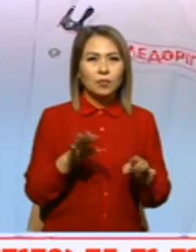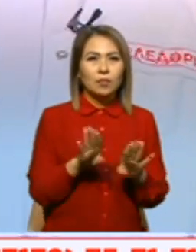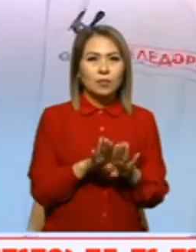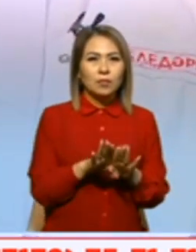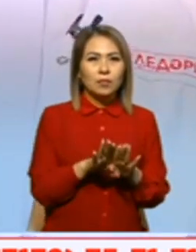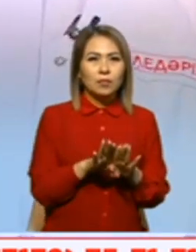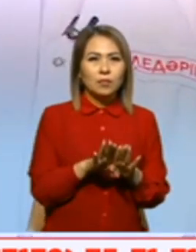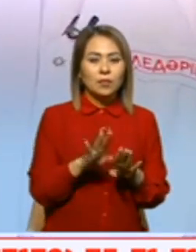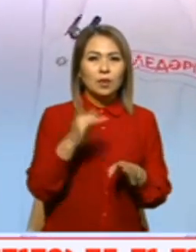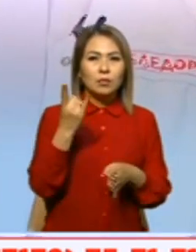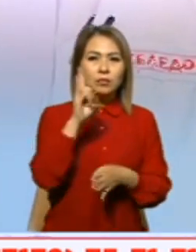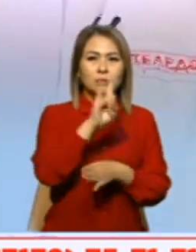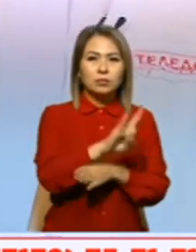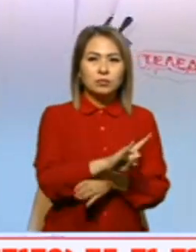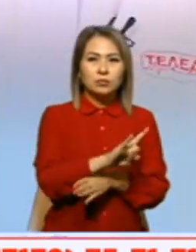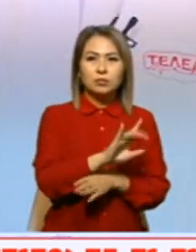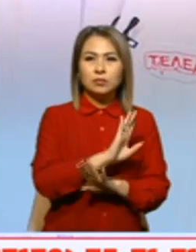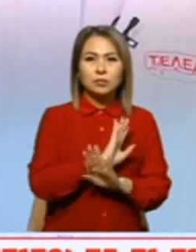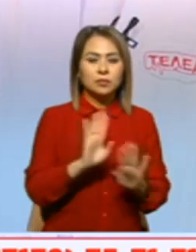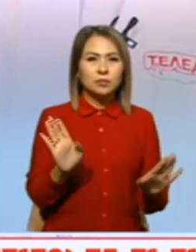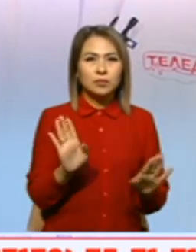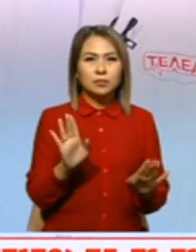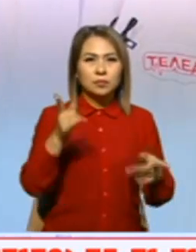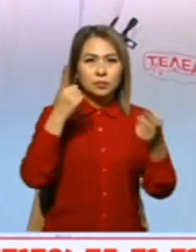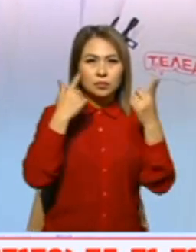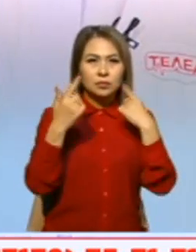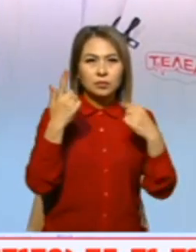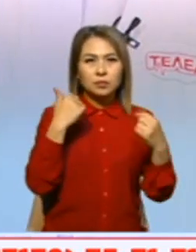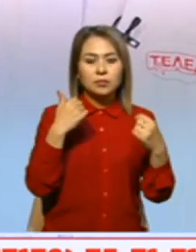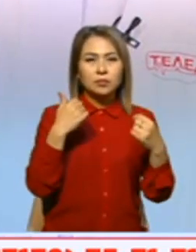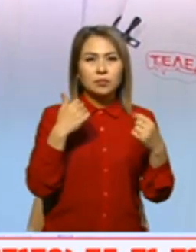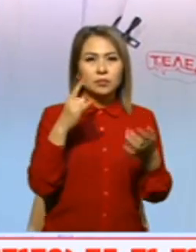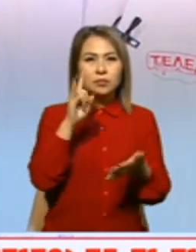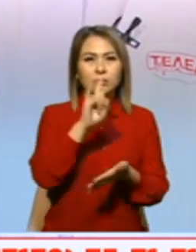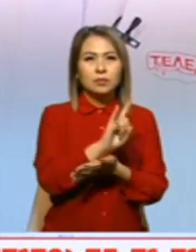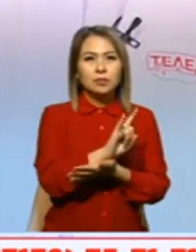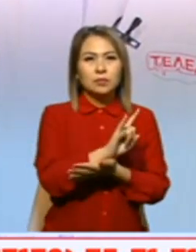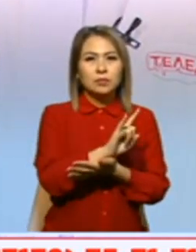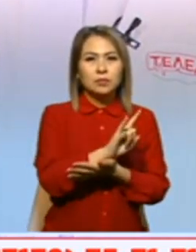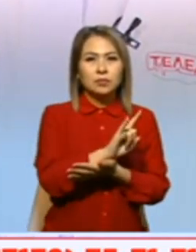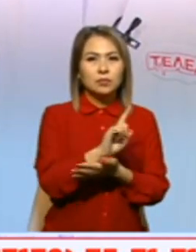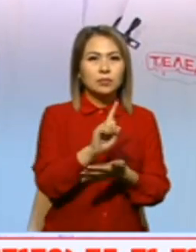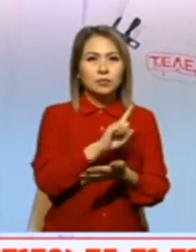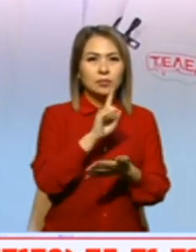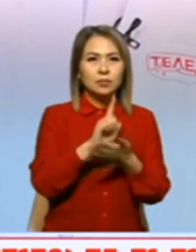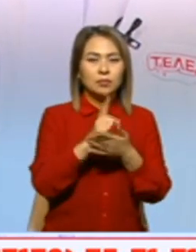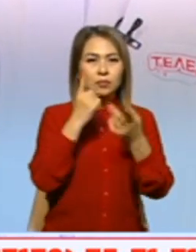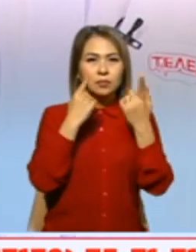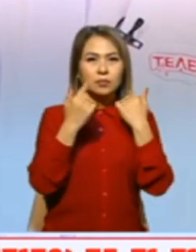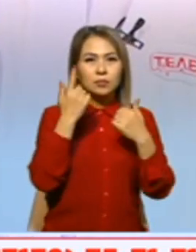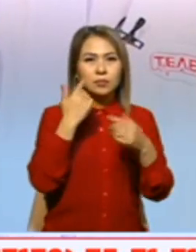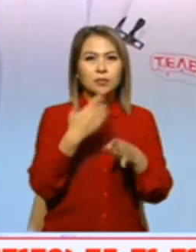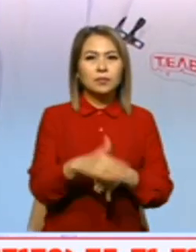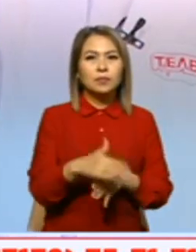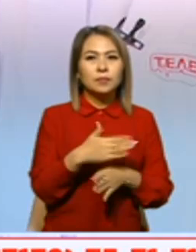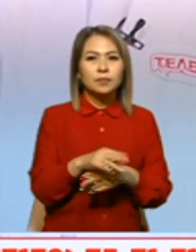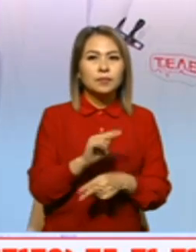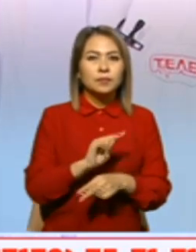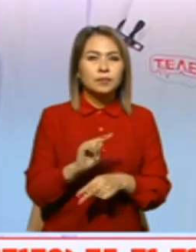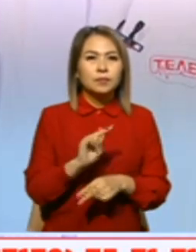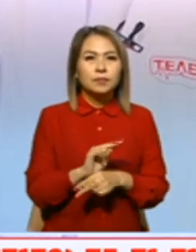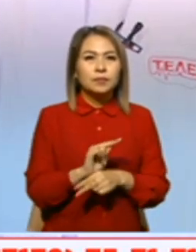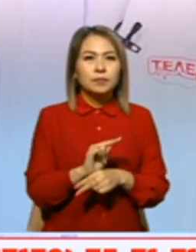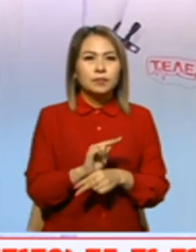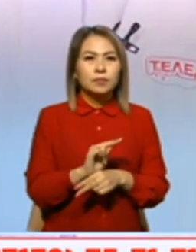ішімен жатқызбайды. Мүлде жатқызбайды, жылайды ішімен жатсады. Яғни ол барлық бала ол міндетті түрде жылайды, оны жаймен үйретіңіз деп, одан